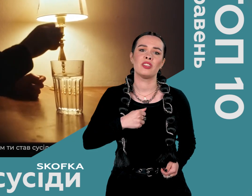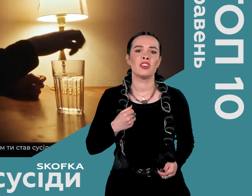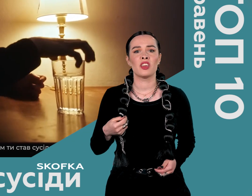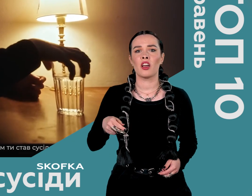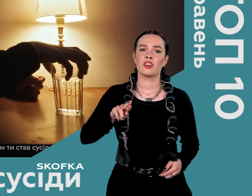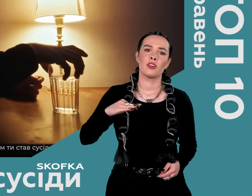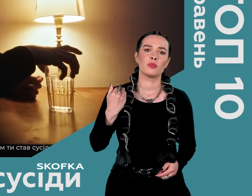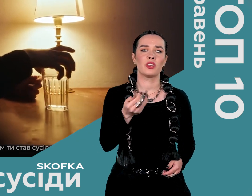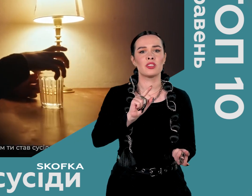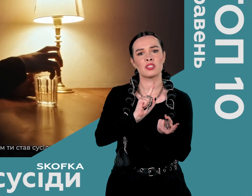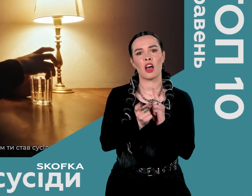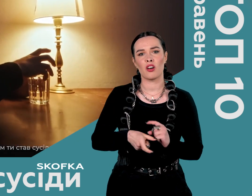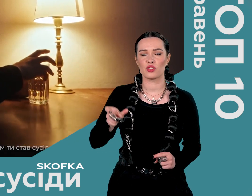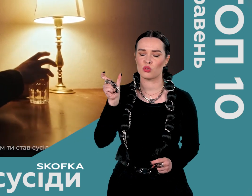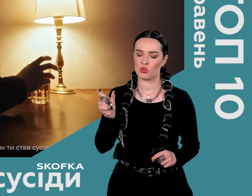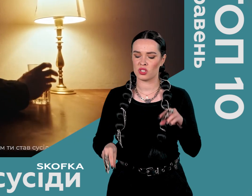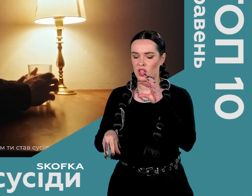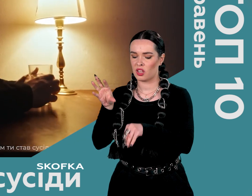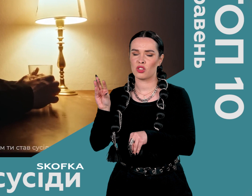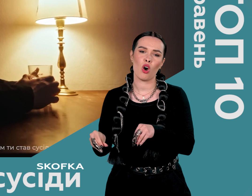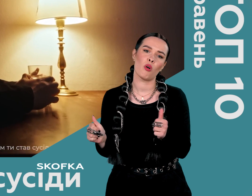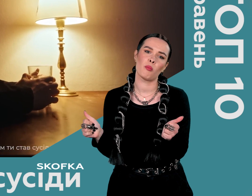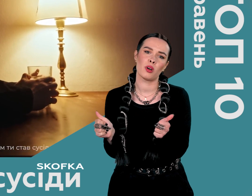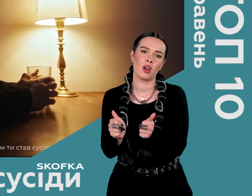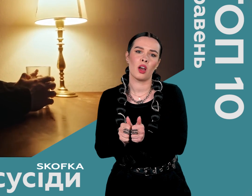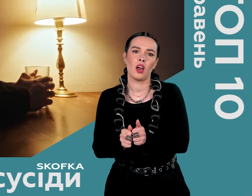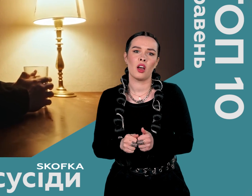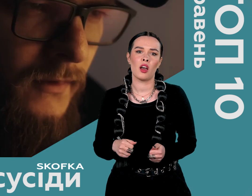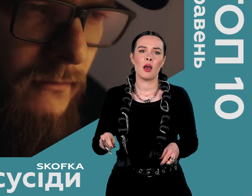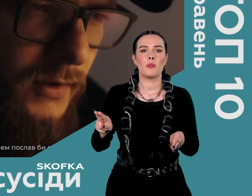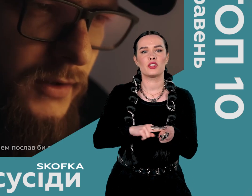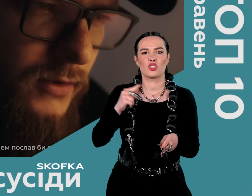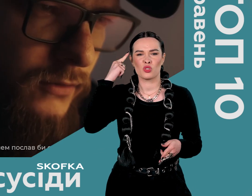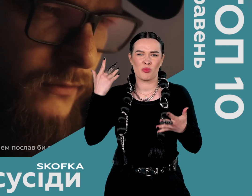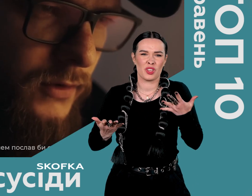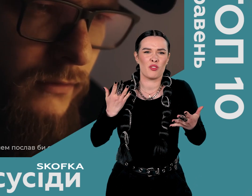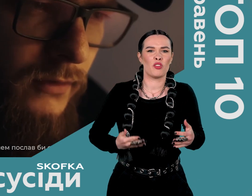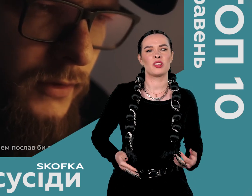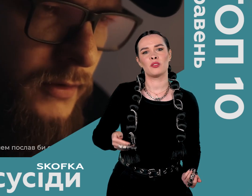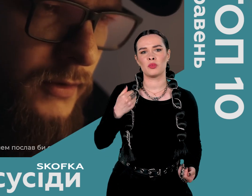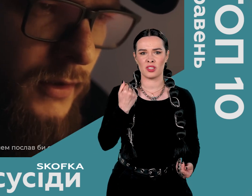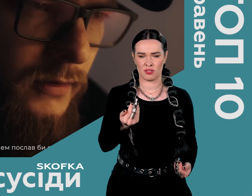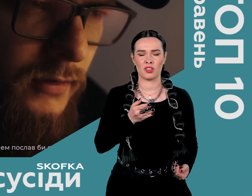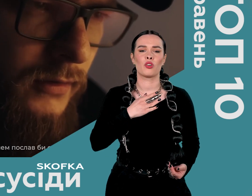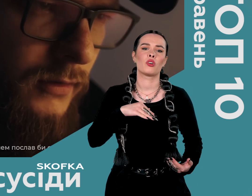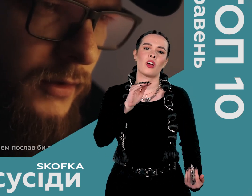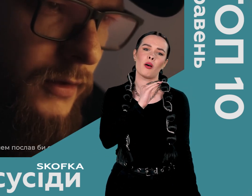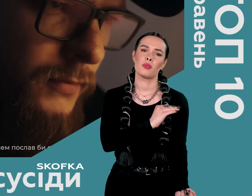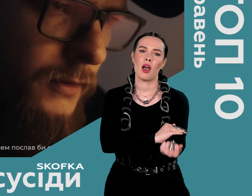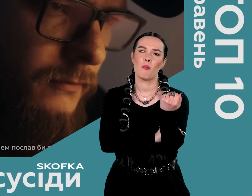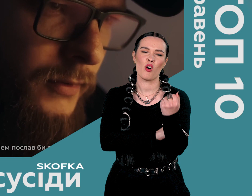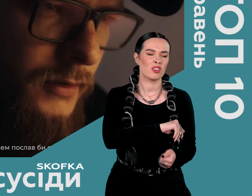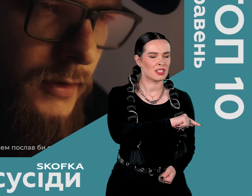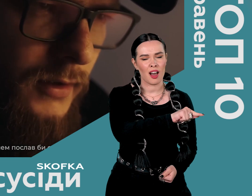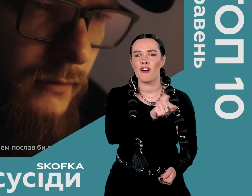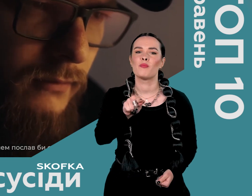бачить він, яким ти став сусідом. Без сумніву він за